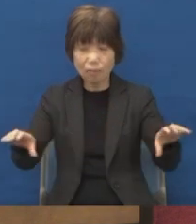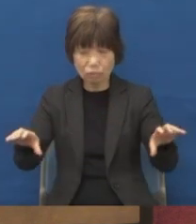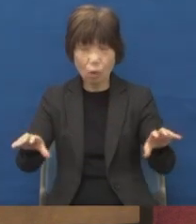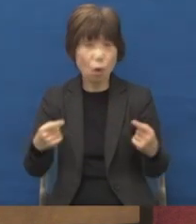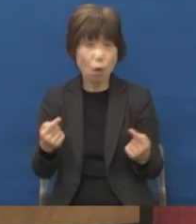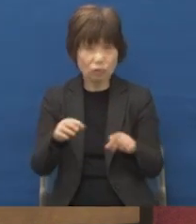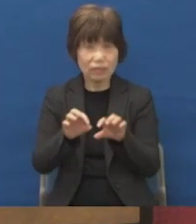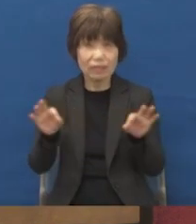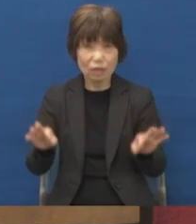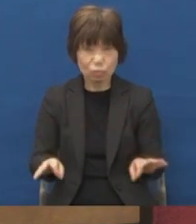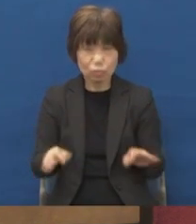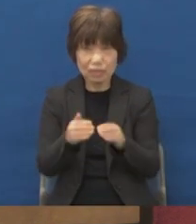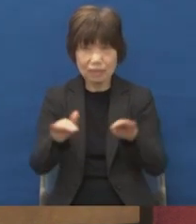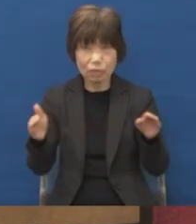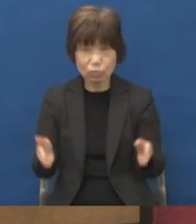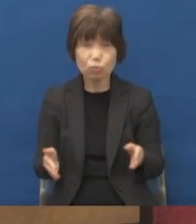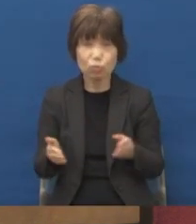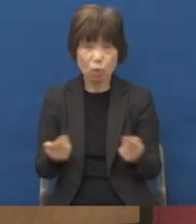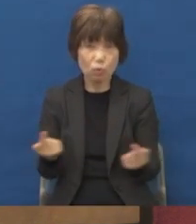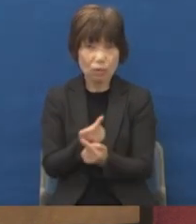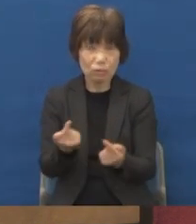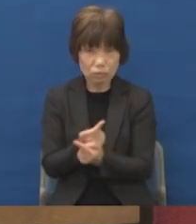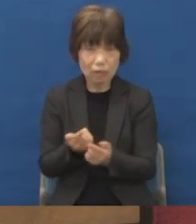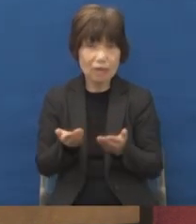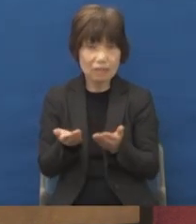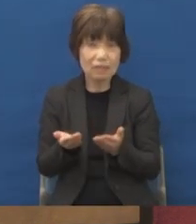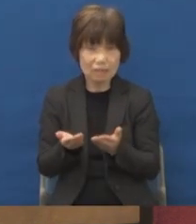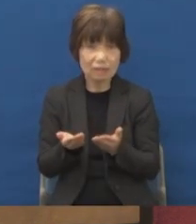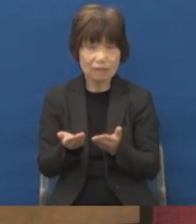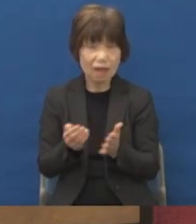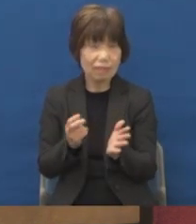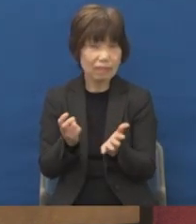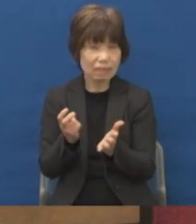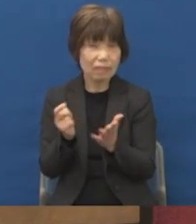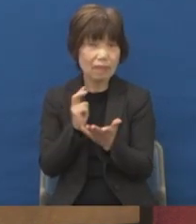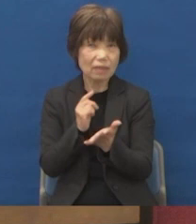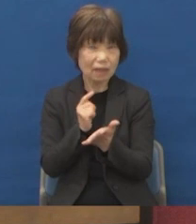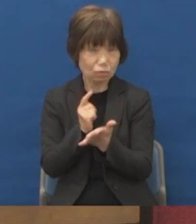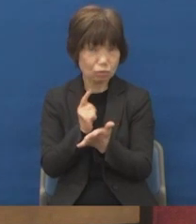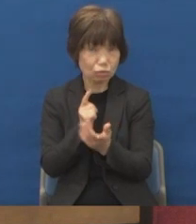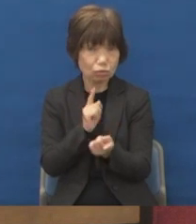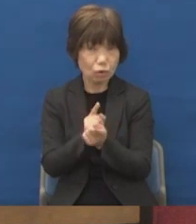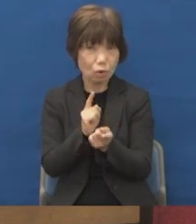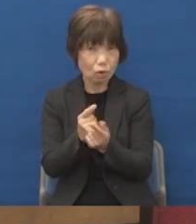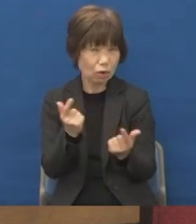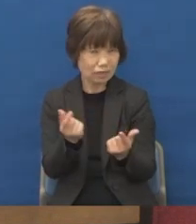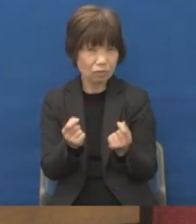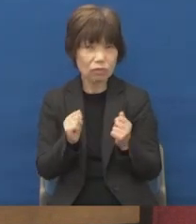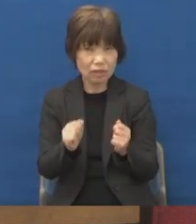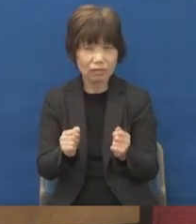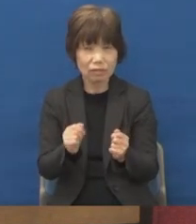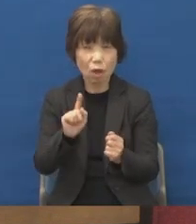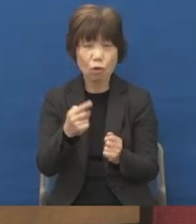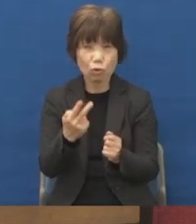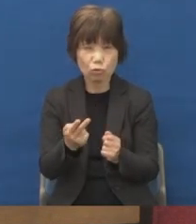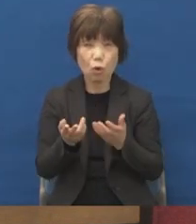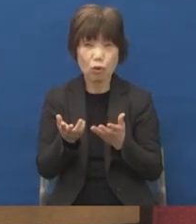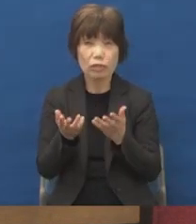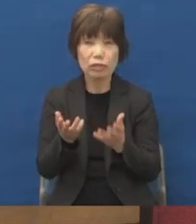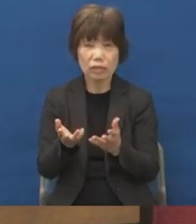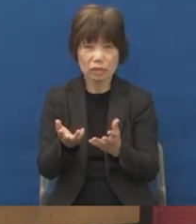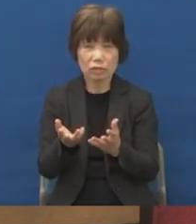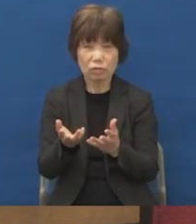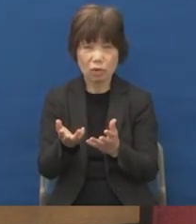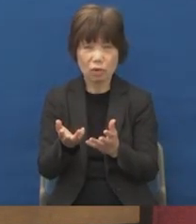築更新、地震対策を着実に推進することに加えて、能登半島地震の状況を踏まえ、応急給水